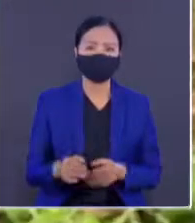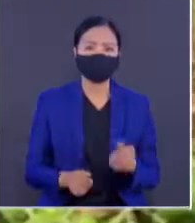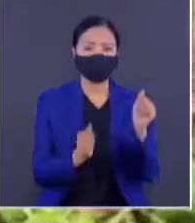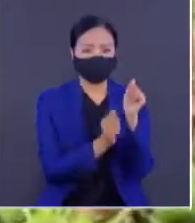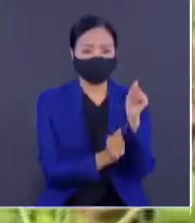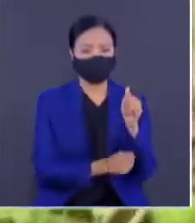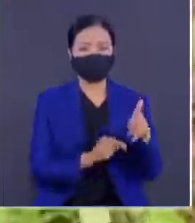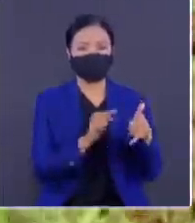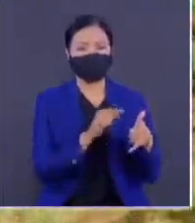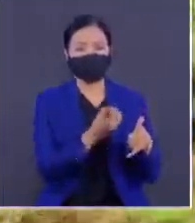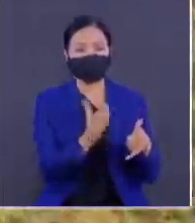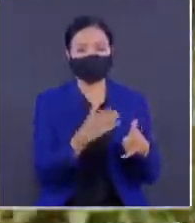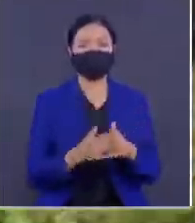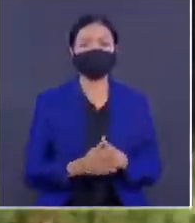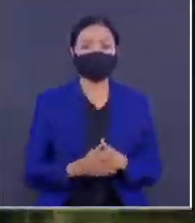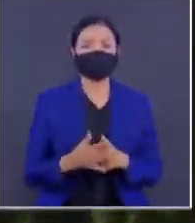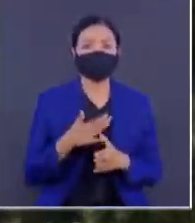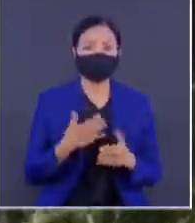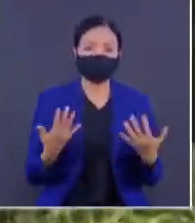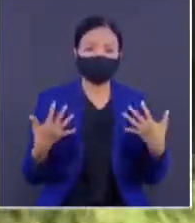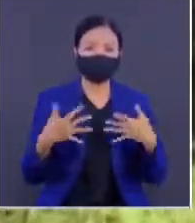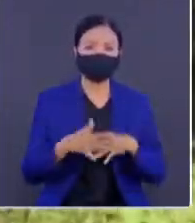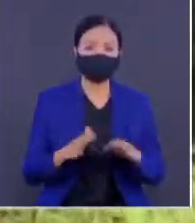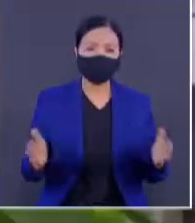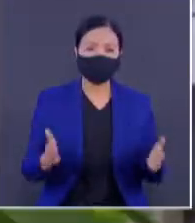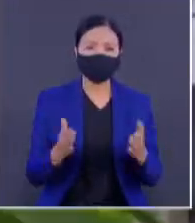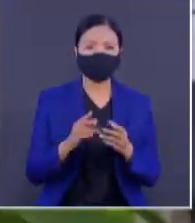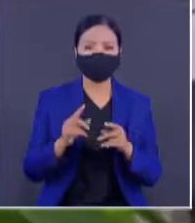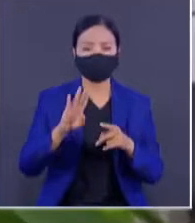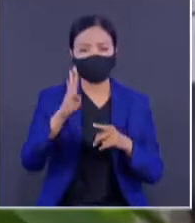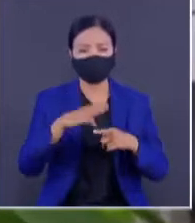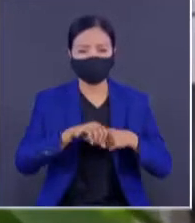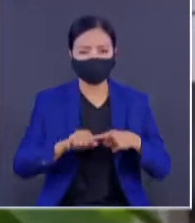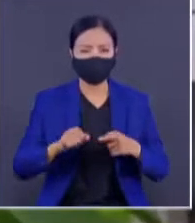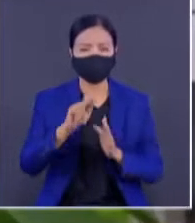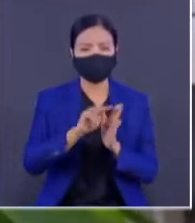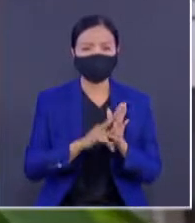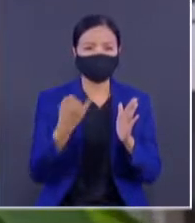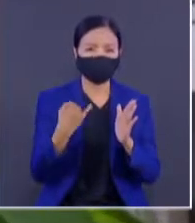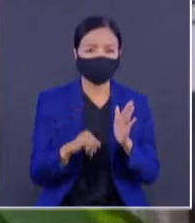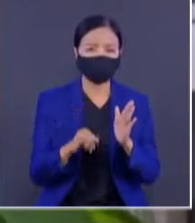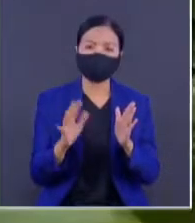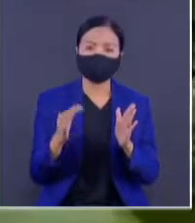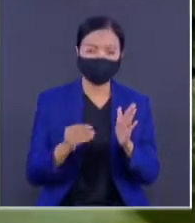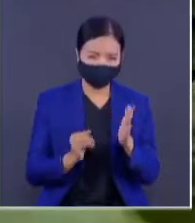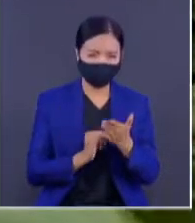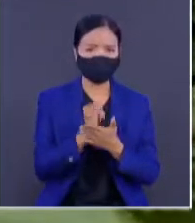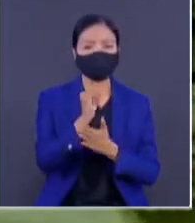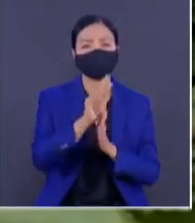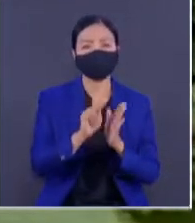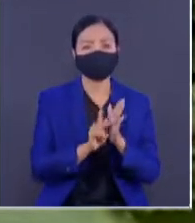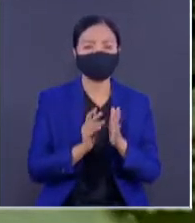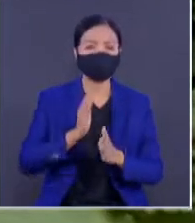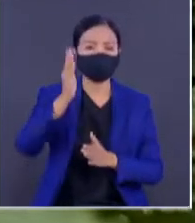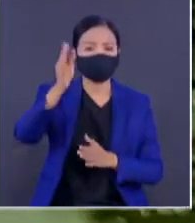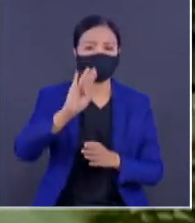อกครับบอกว่าในฐานะผู้ร่วมผลักดันพืชกระท่อมไม่ถูกกฎหมายรู้สึกดีใจที่ปลูกกระท่อมอย่างถูกกฎหมายได้แล้วและในอนาคตสาม